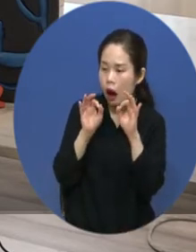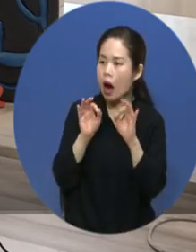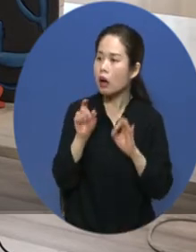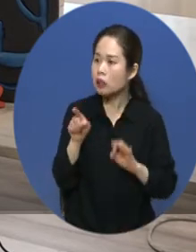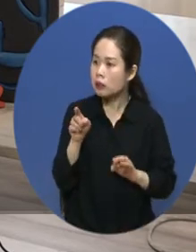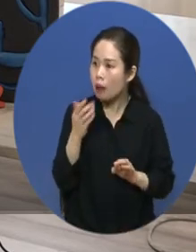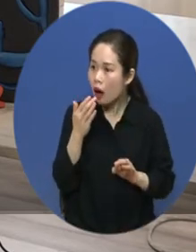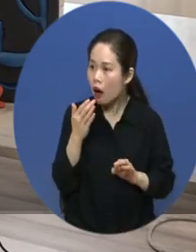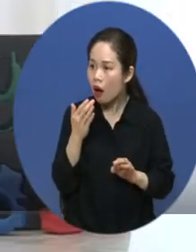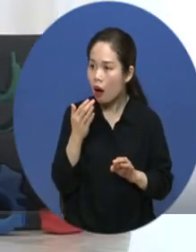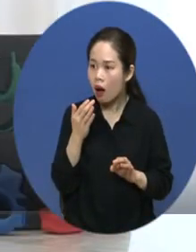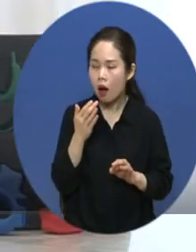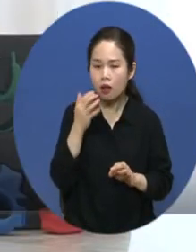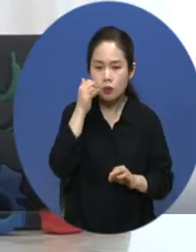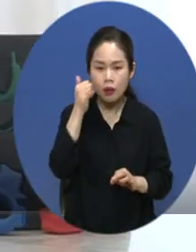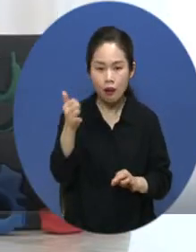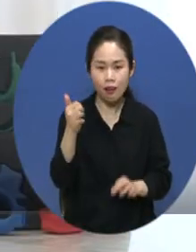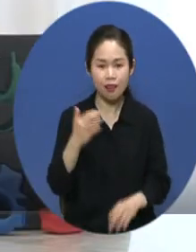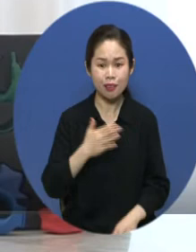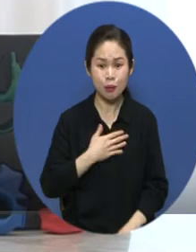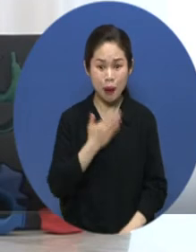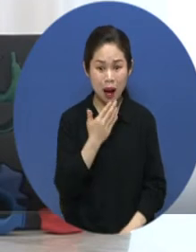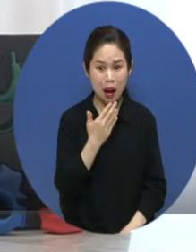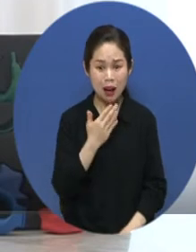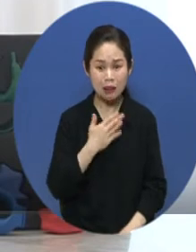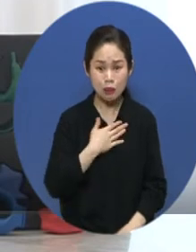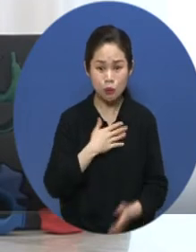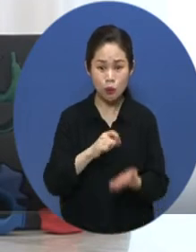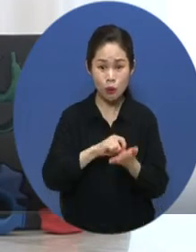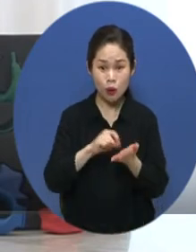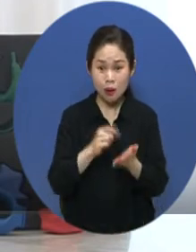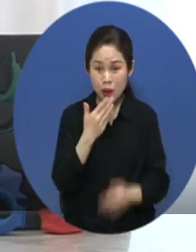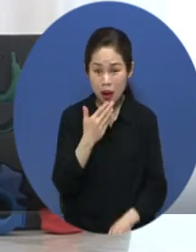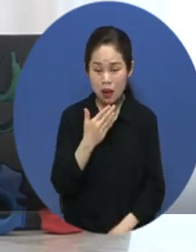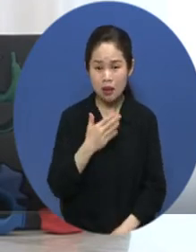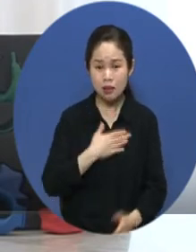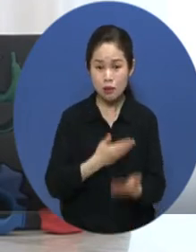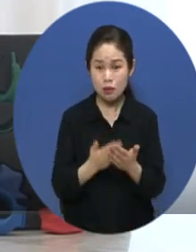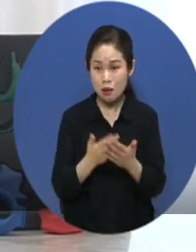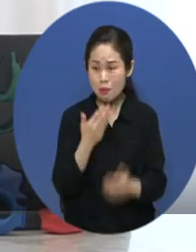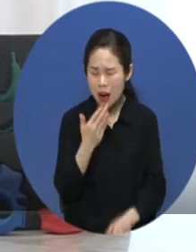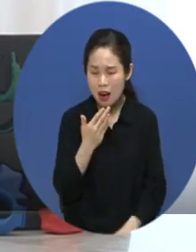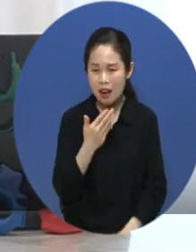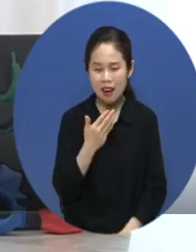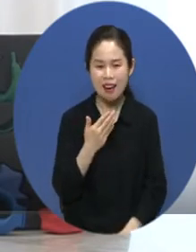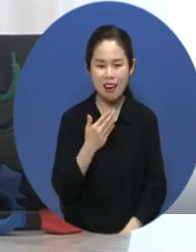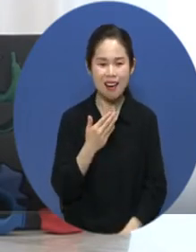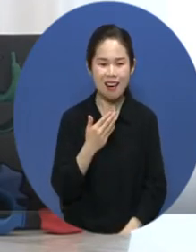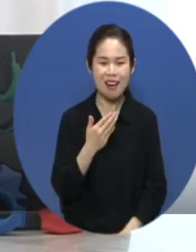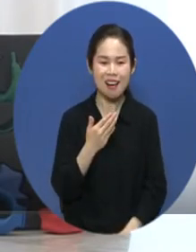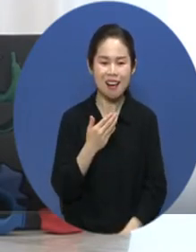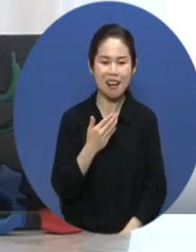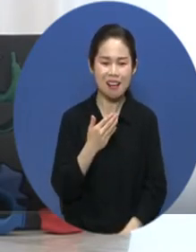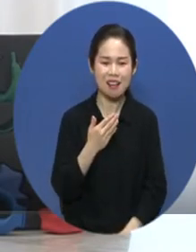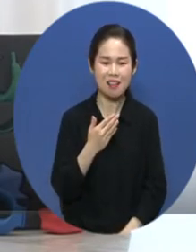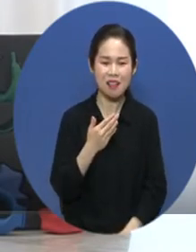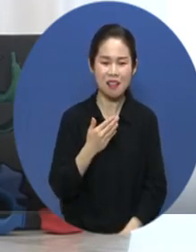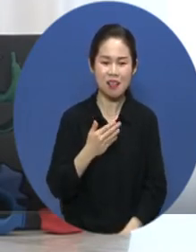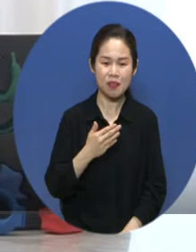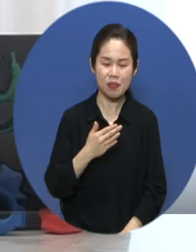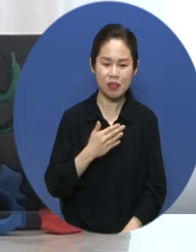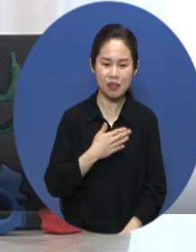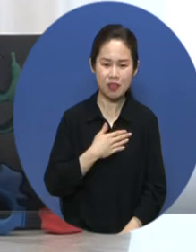보시고 연락을 주시면서 아, 나도 할수 있구나. 나도 어떻게 그림을 그릴 수 있고 아니면은 글씨를 쓸